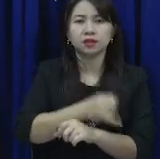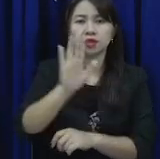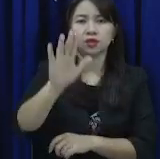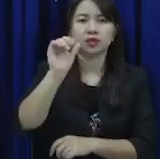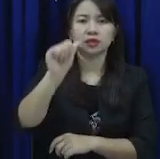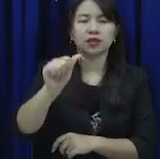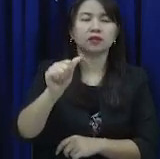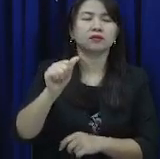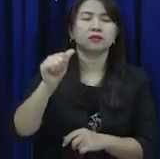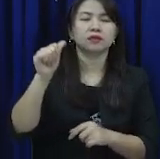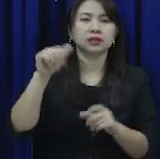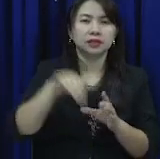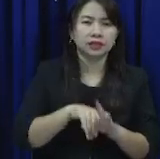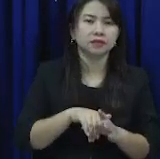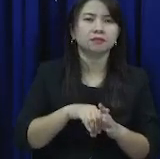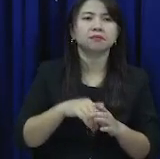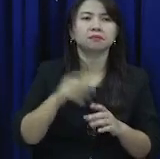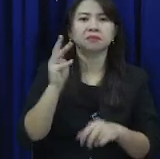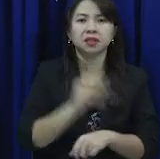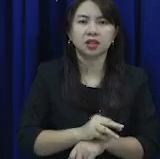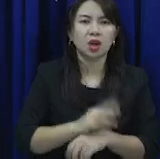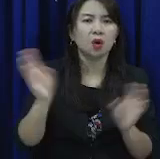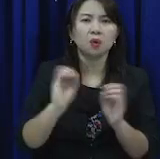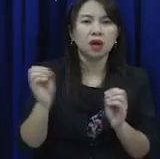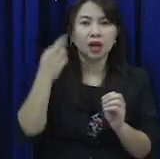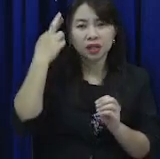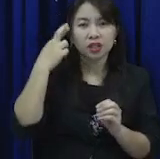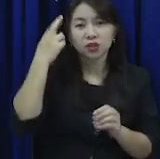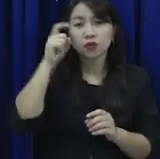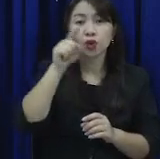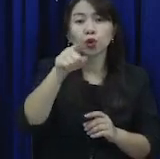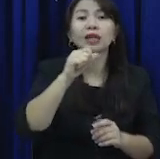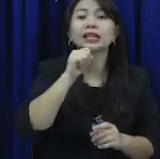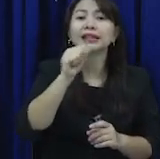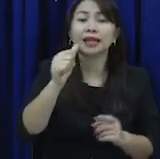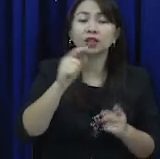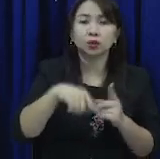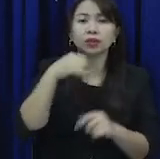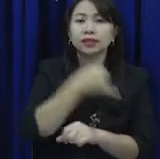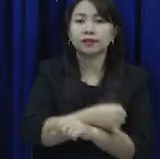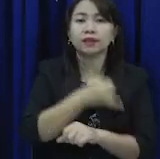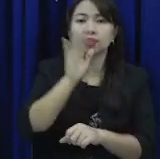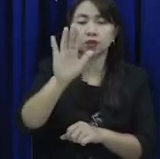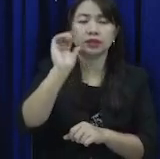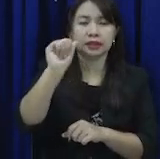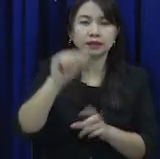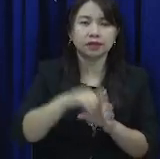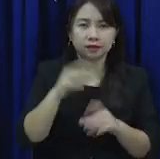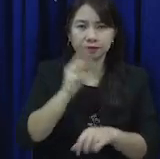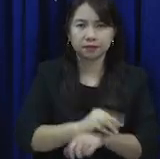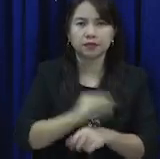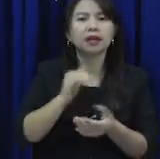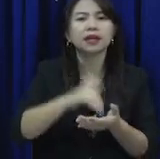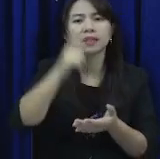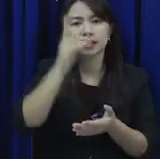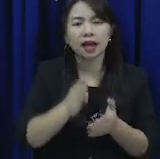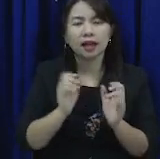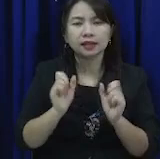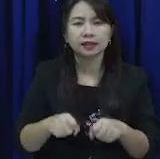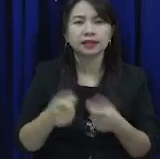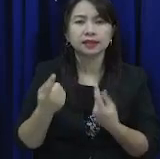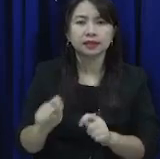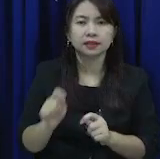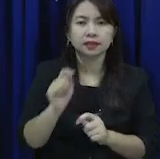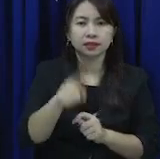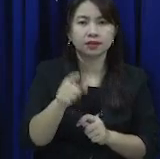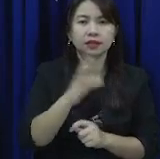ministry There's no excuse for you to do that because you are now able because Pwede kang pagkatiwalaan ng Diyos